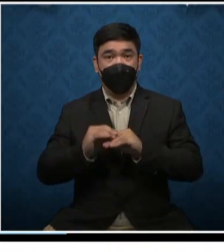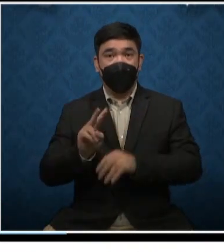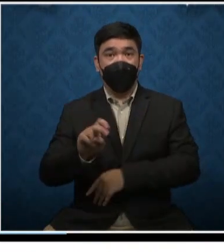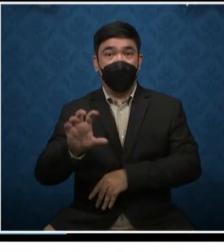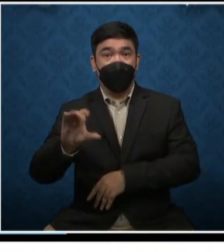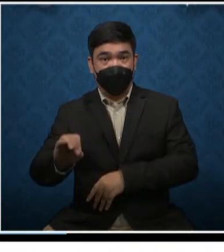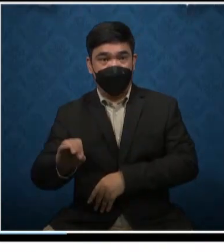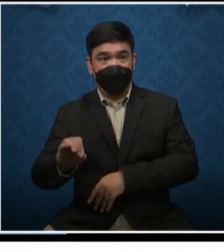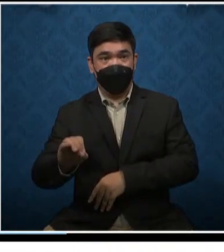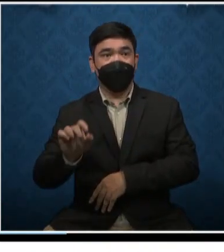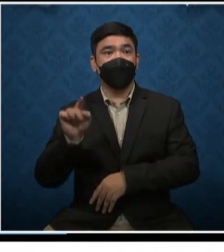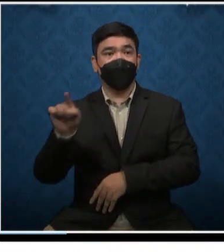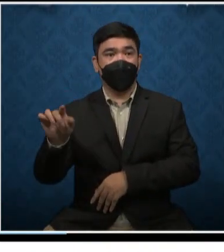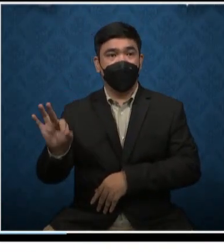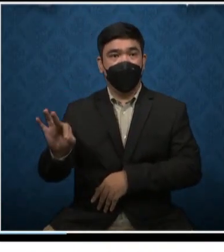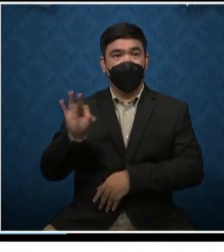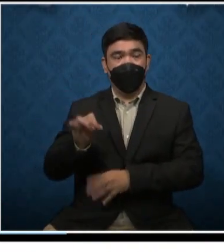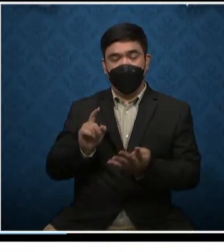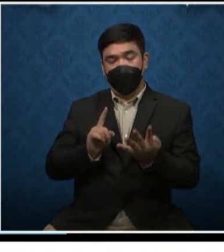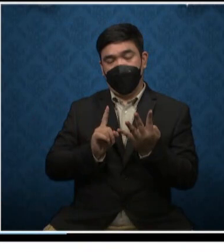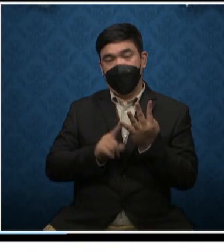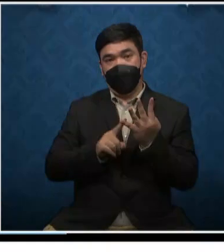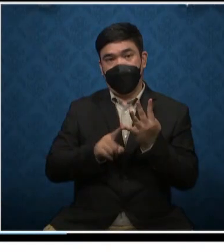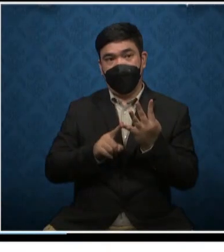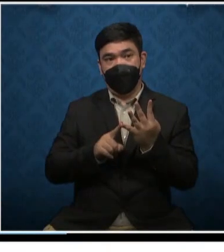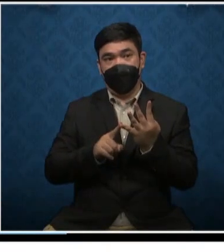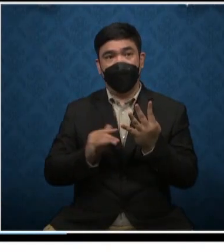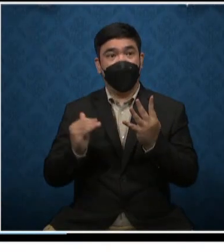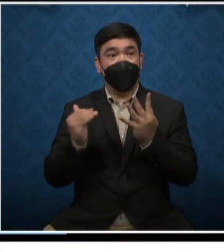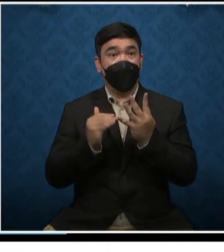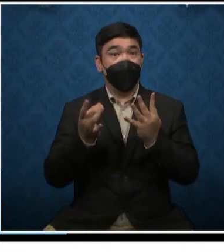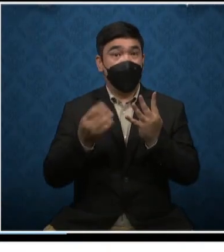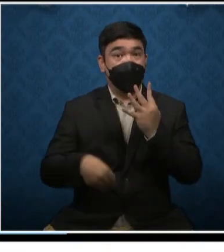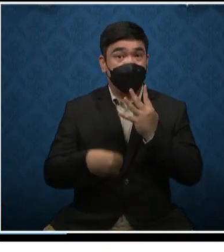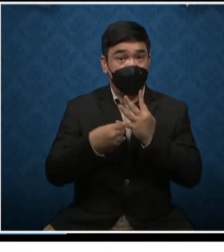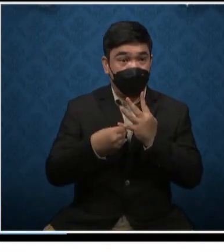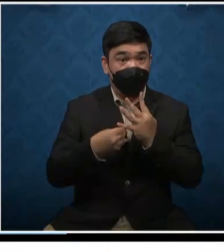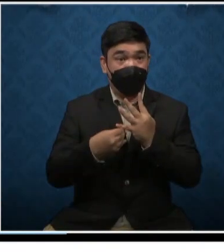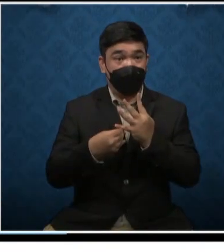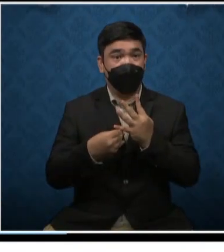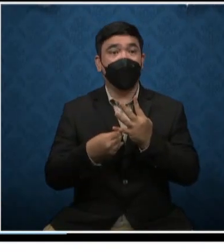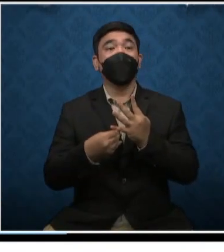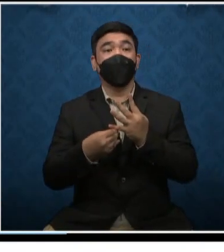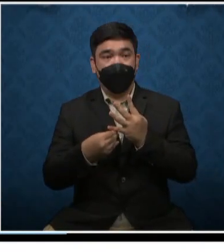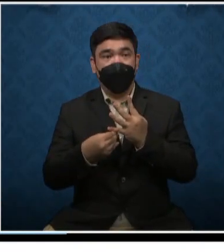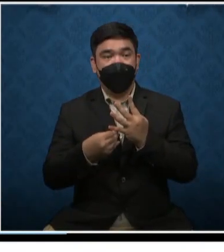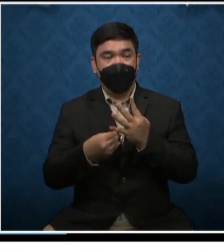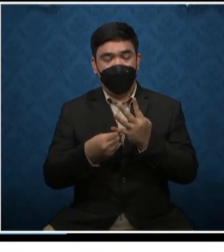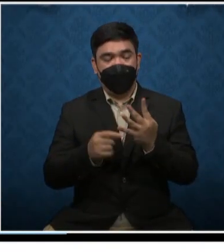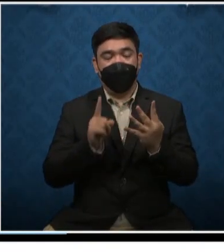นซึ่งเลือกทางเลือกที่4จะได้รับสิทธิประโยชน์เพิ่มมากขึ้นจากทางเลือกที่